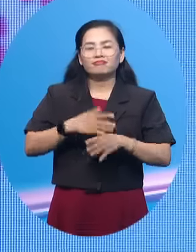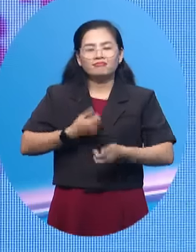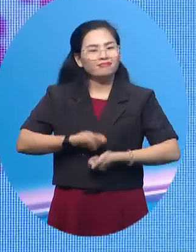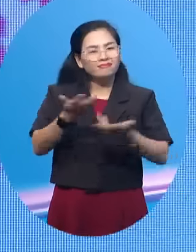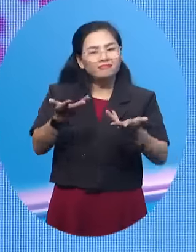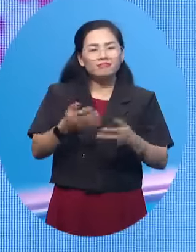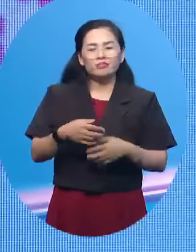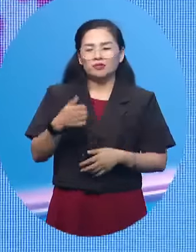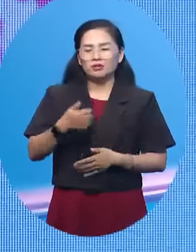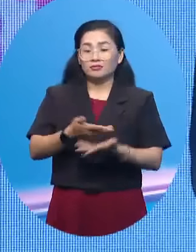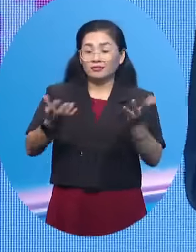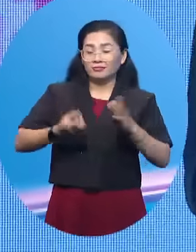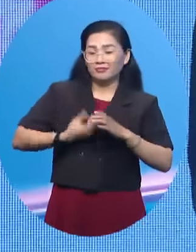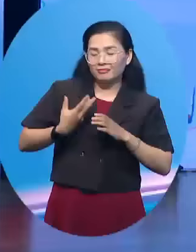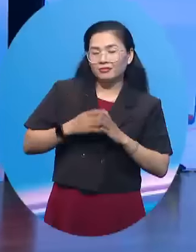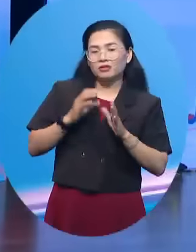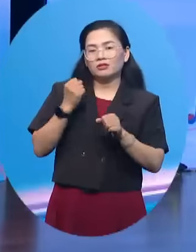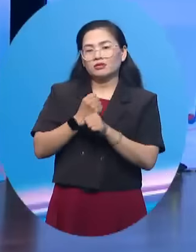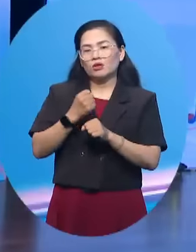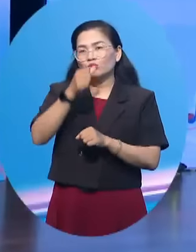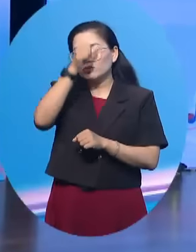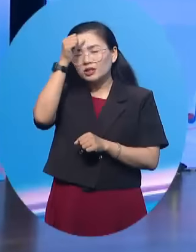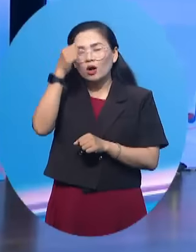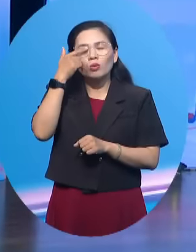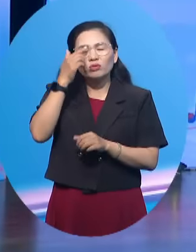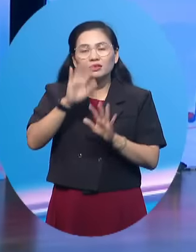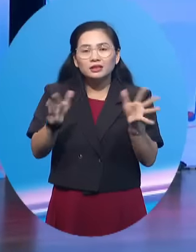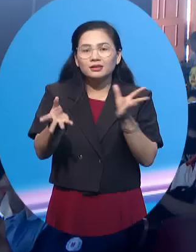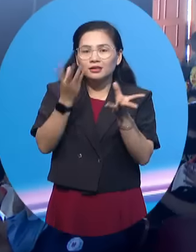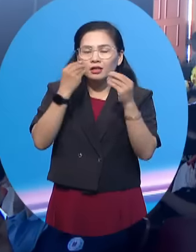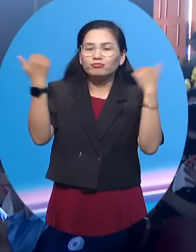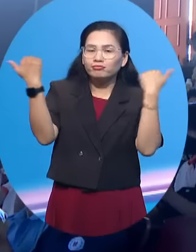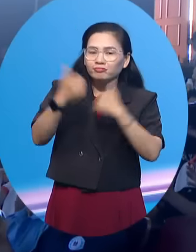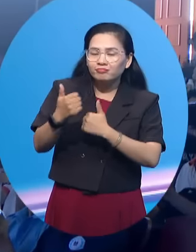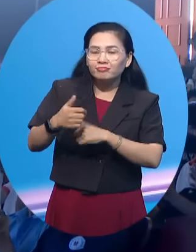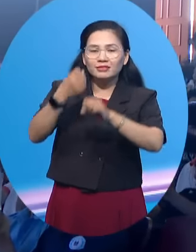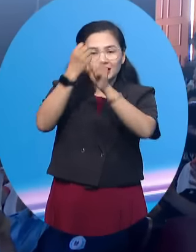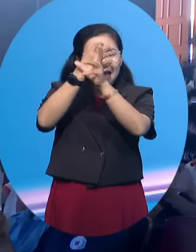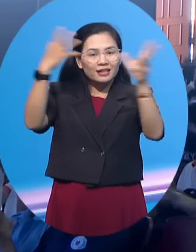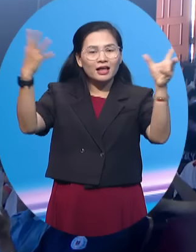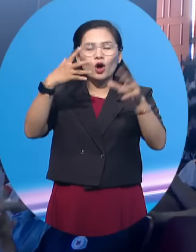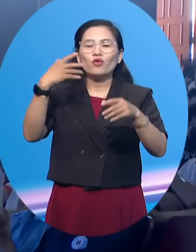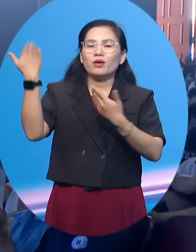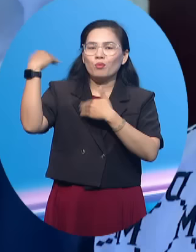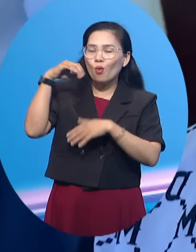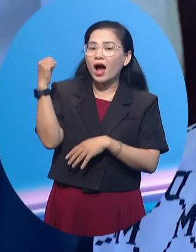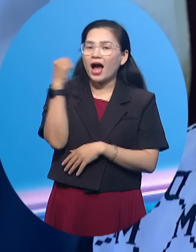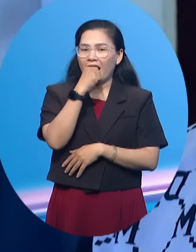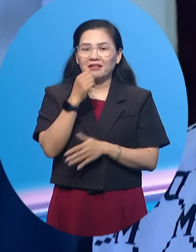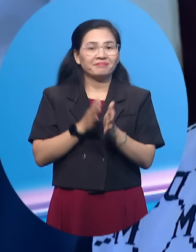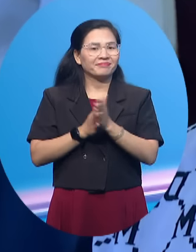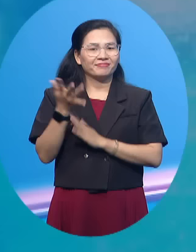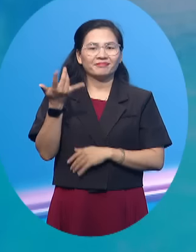sinh đang theo học tại các cơ sở giáo dục nghề nghiệp cùng thể hiện tài năng và sức sáng tạo qua những tiết mục biểu diễn đặc